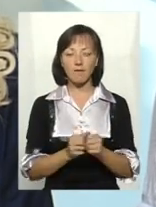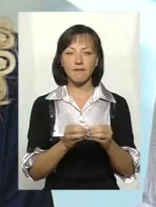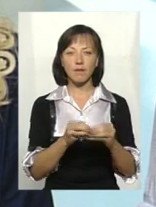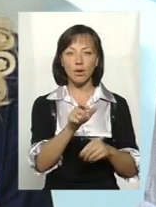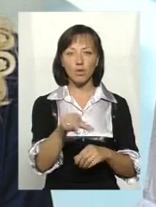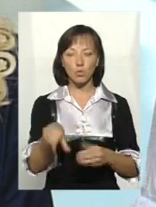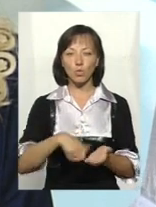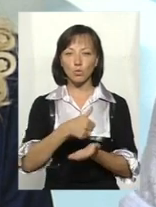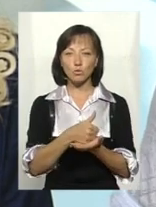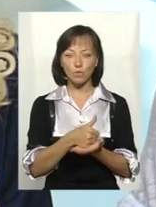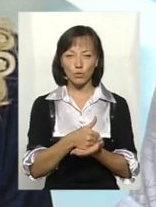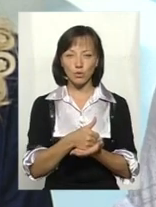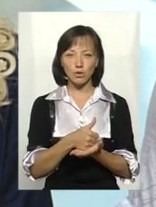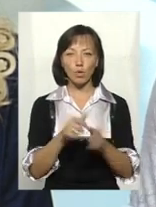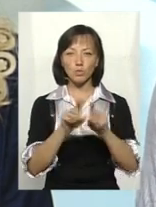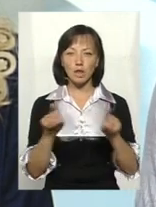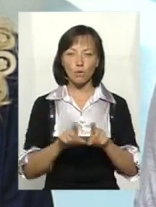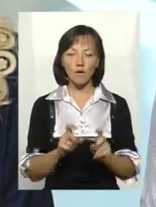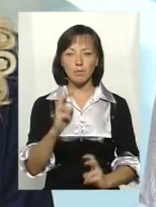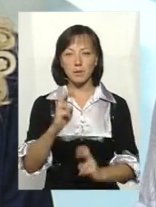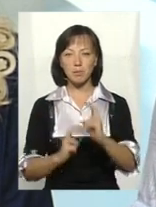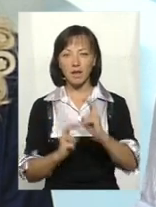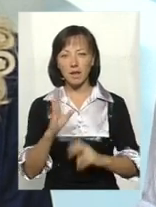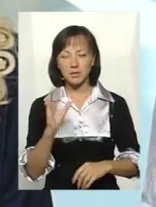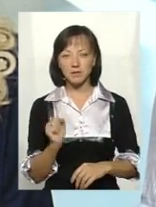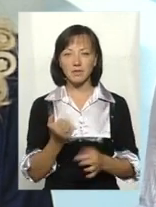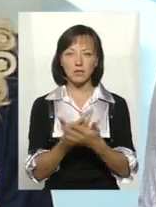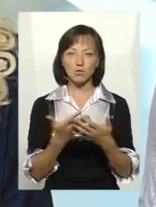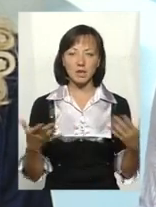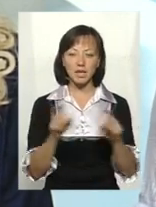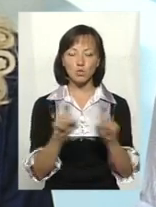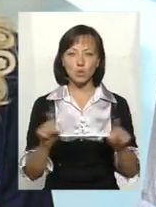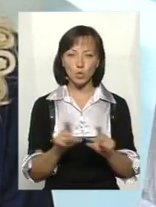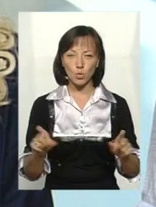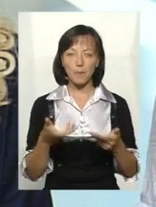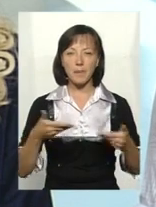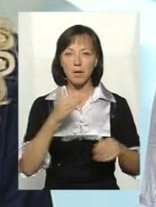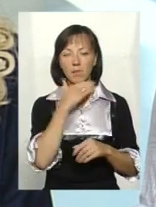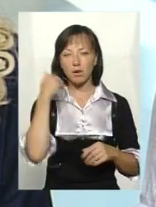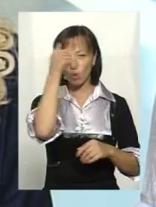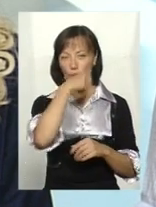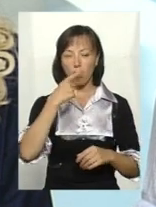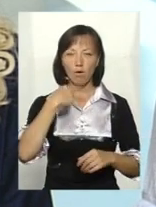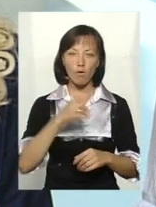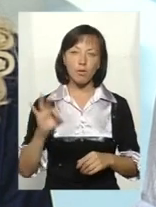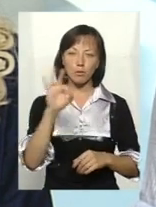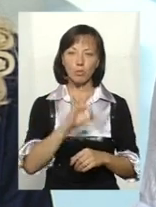люди очолюють установи, підприємства, різноманітні структури. Ми багато років говоримо